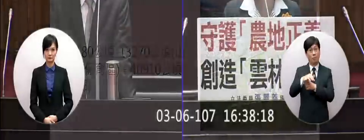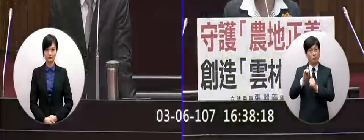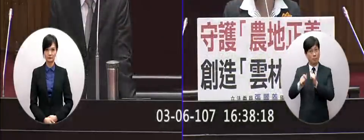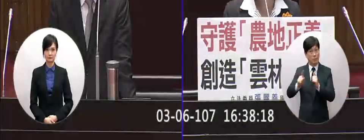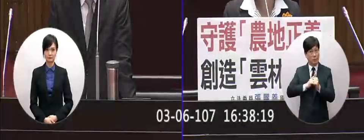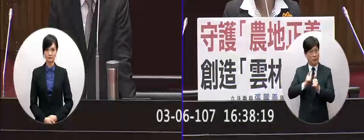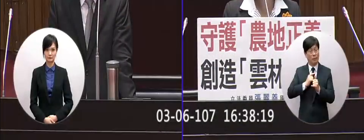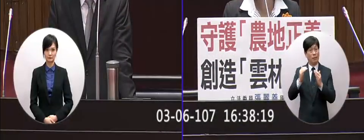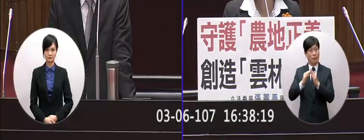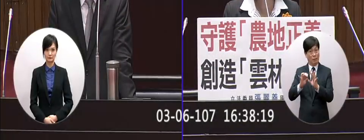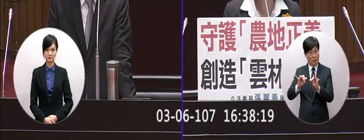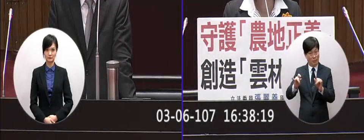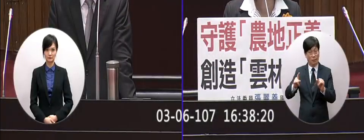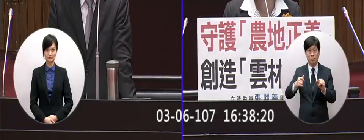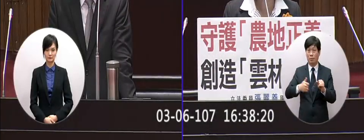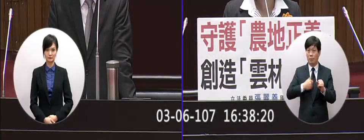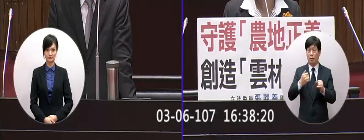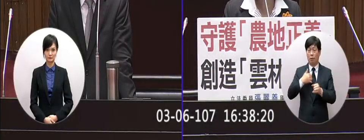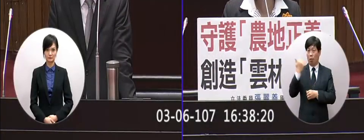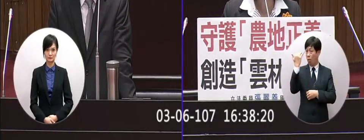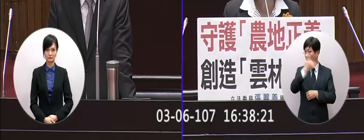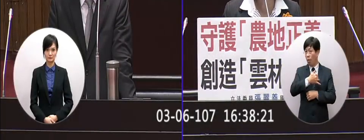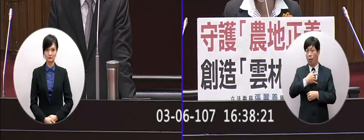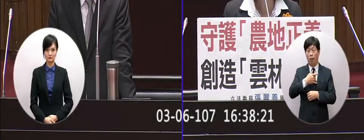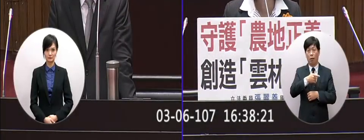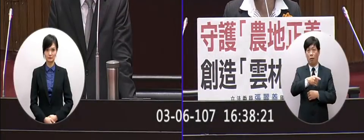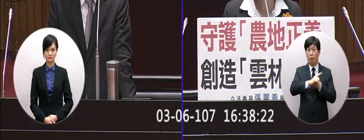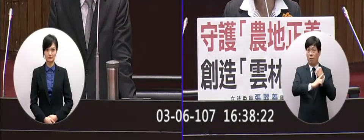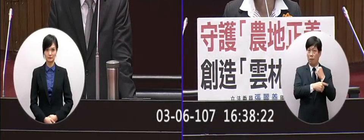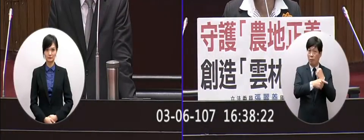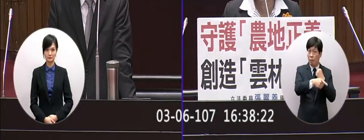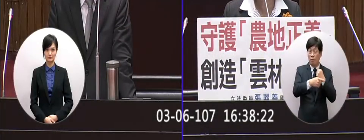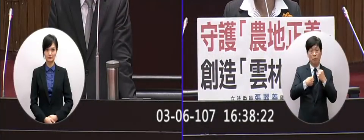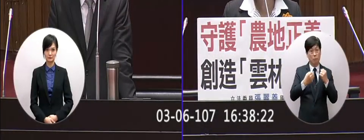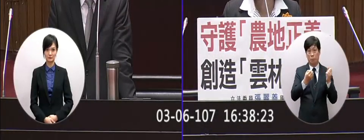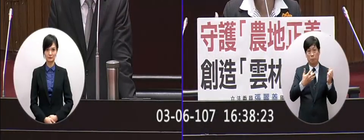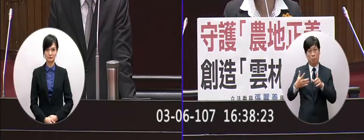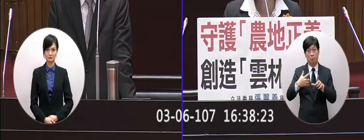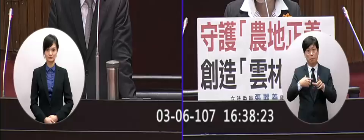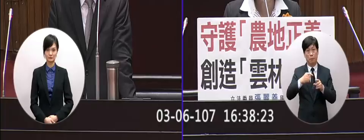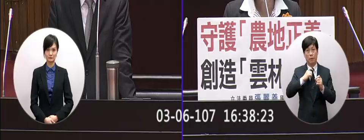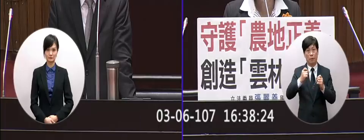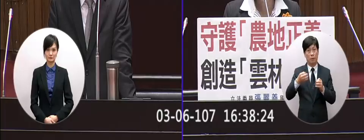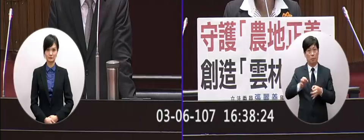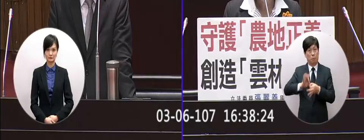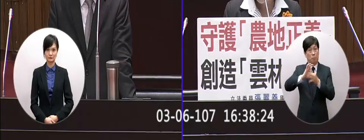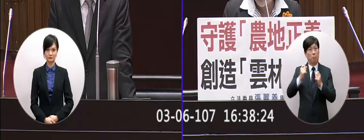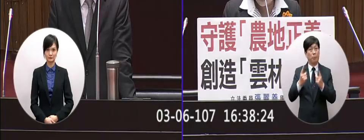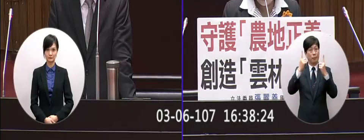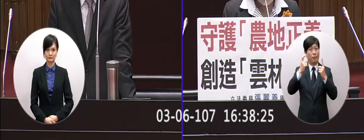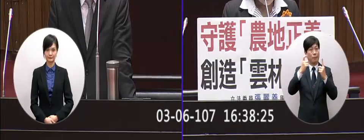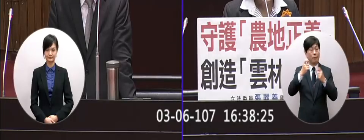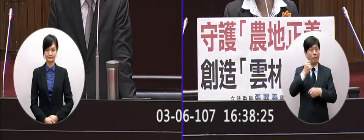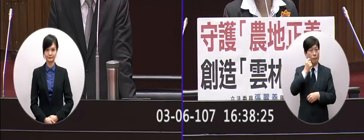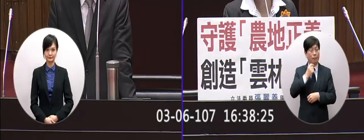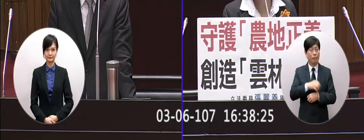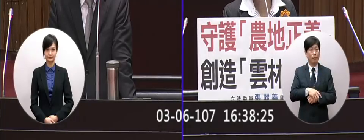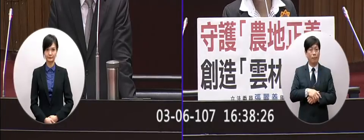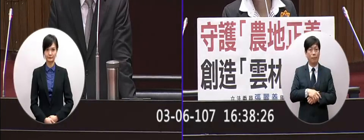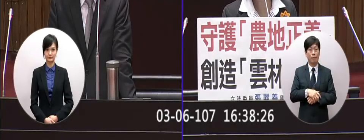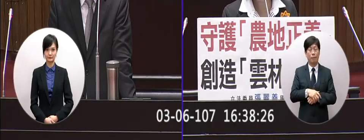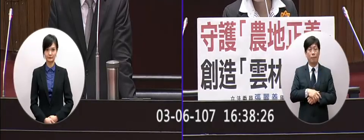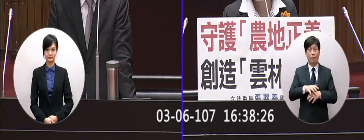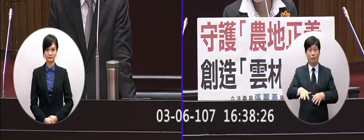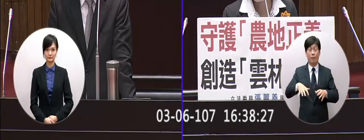民的财产无形当中因为没有办法价格提高，所以在整